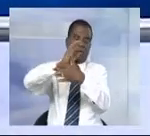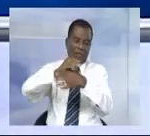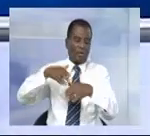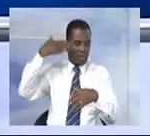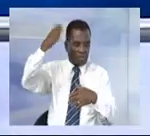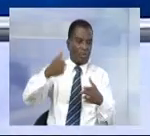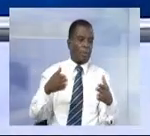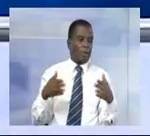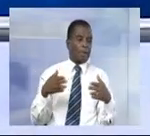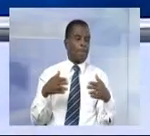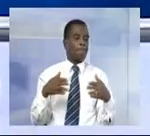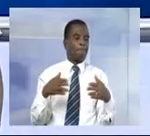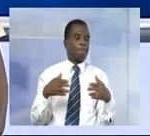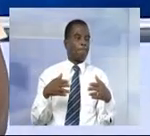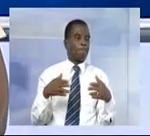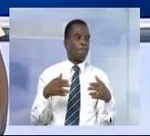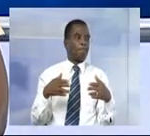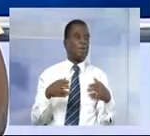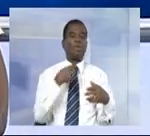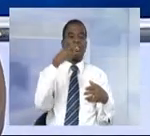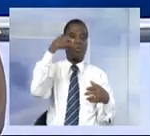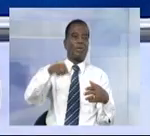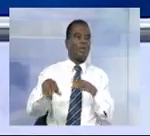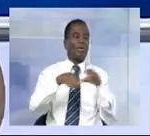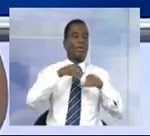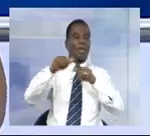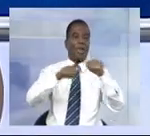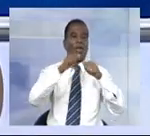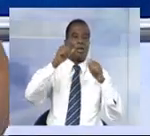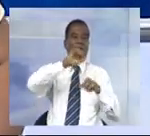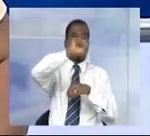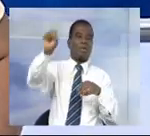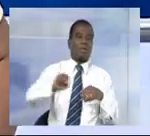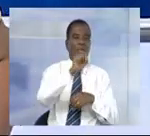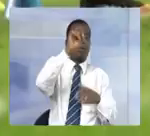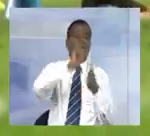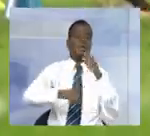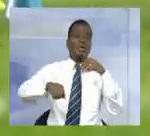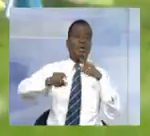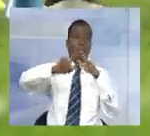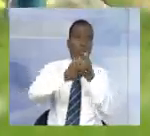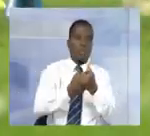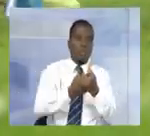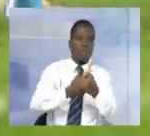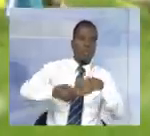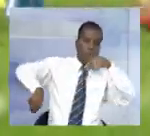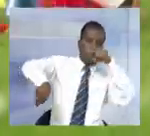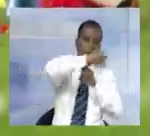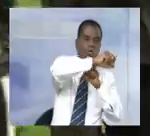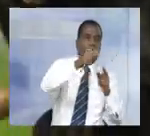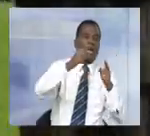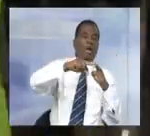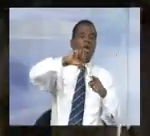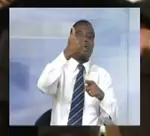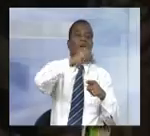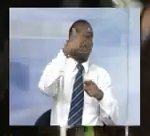nos prochaines éditions. Rappelons ce qui fait l'actualité ce samedi. C'est le coup d'envoi à 15h de la 30e